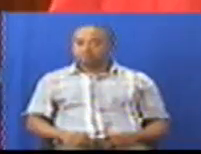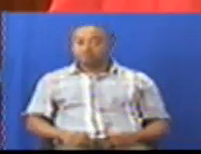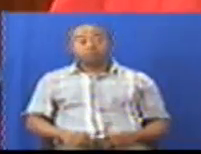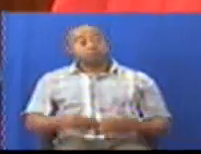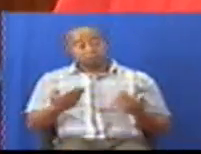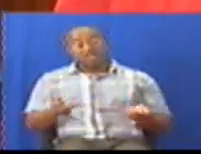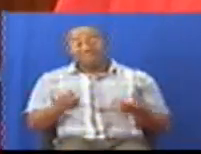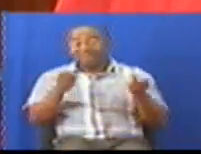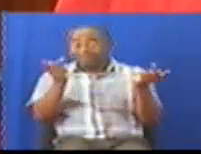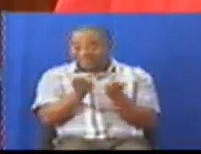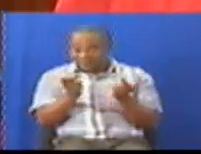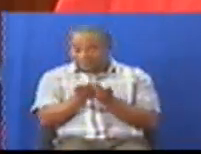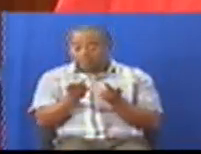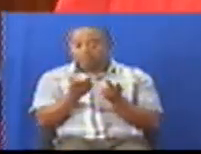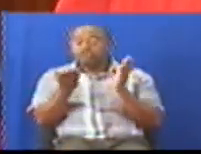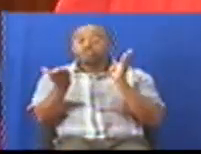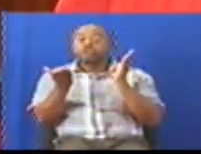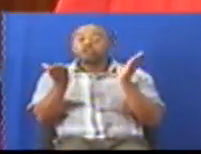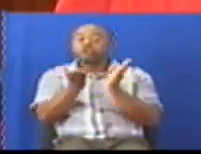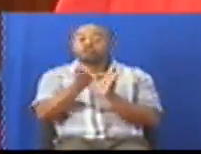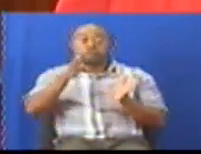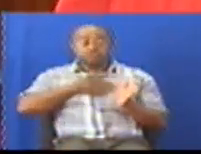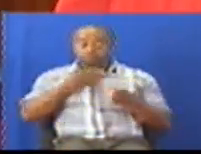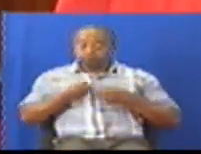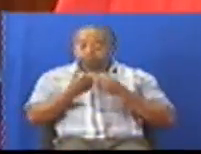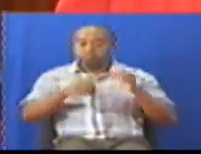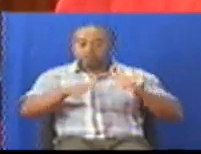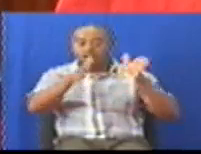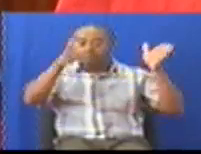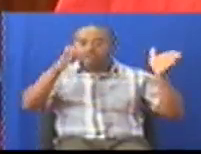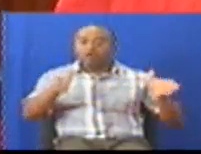vile shule zetu zimeweza kupata madawati